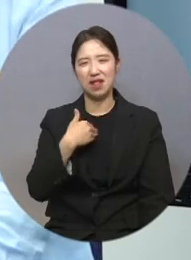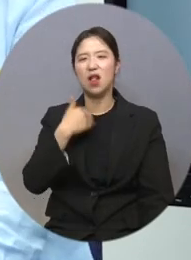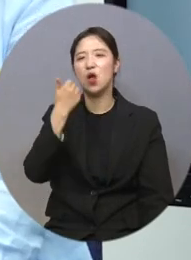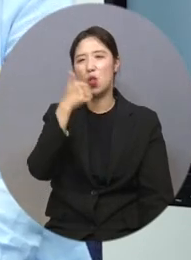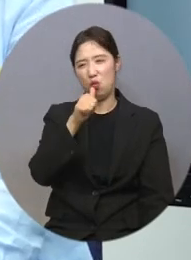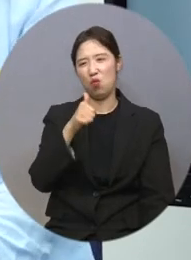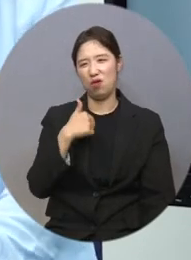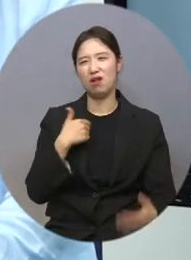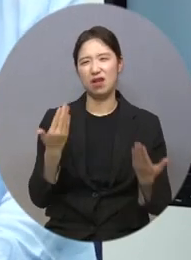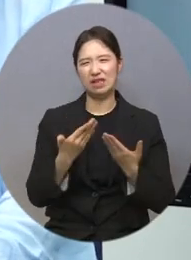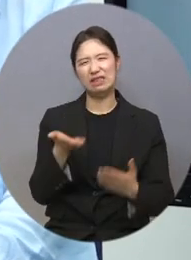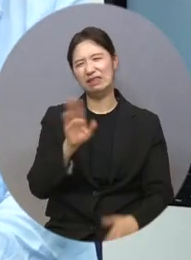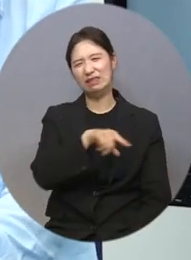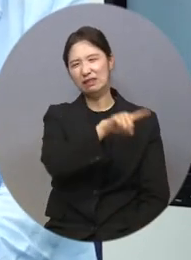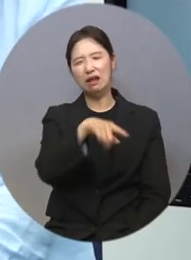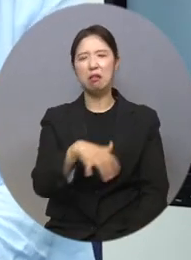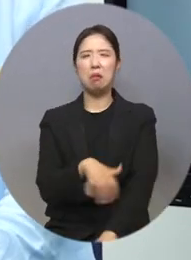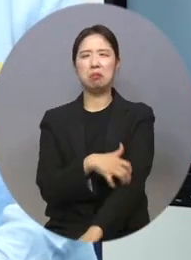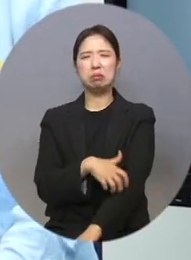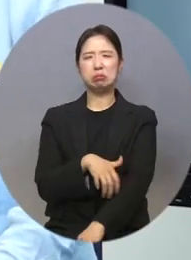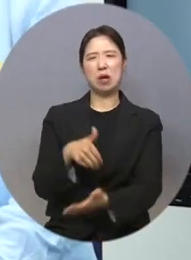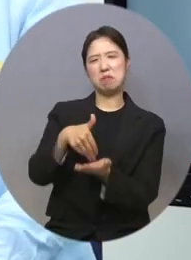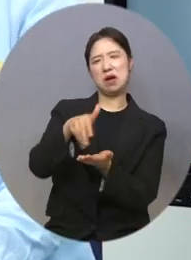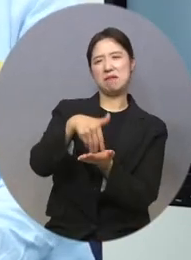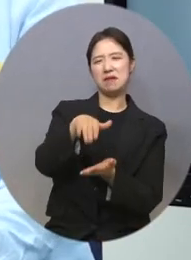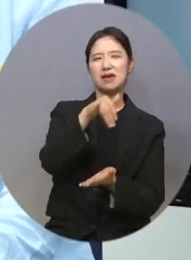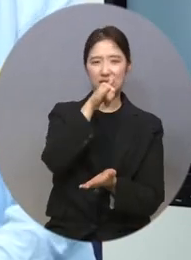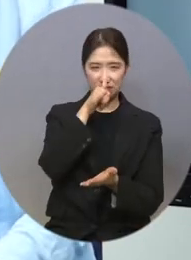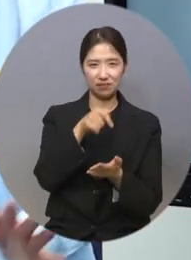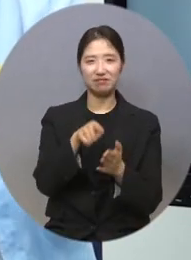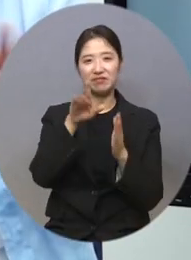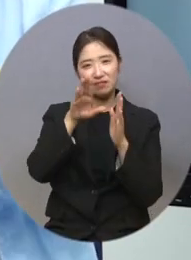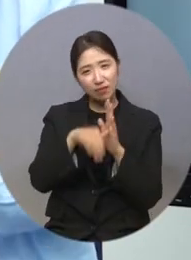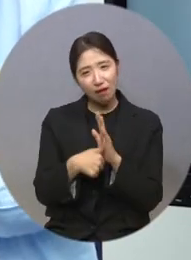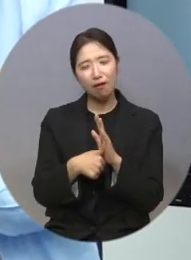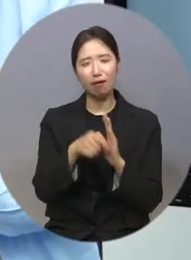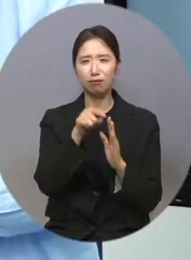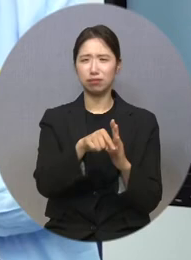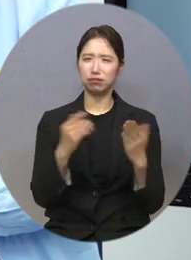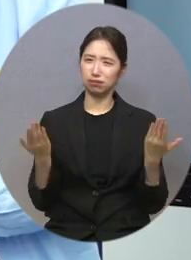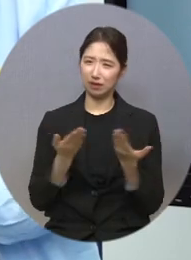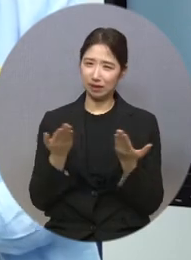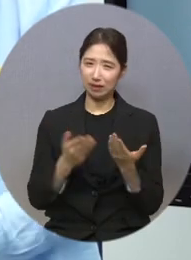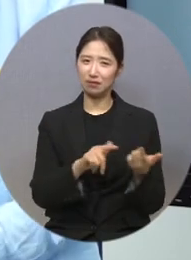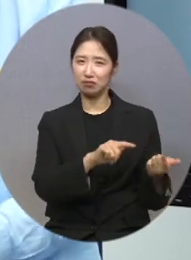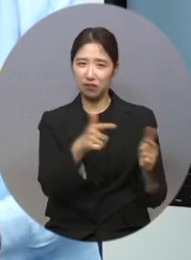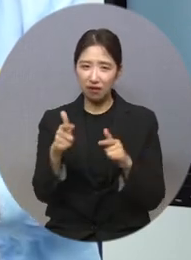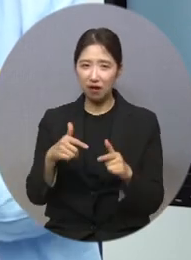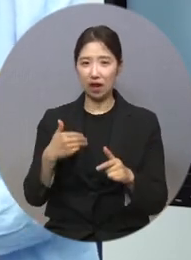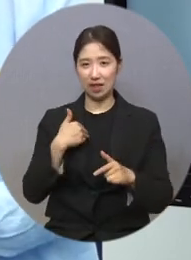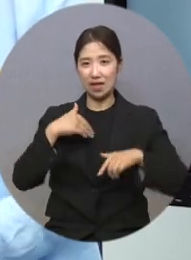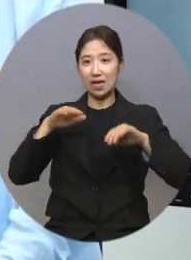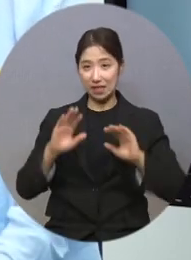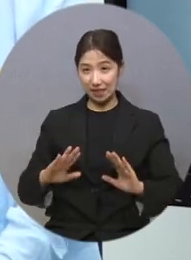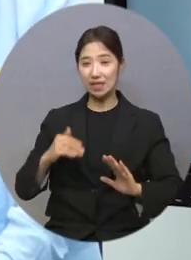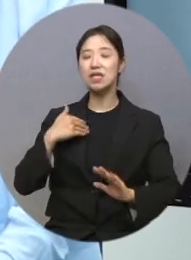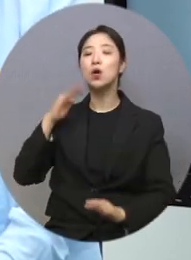하러 다녔는데 다들 좀 번거로워 하셨죠. 근데 그때의 어떤 그런 부분들이 지금